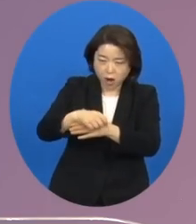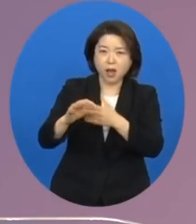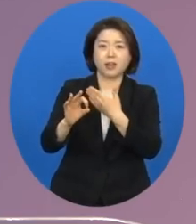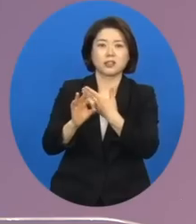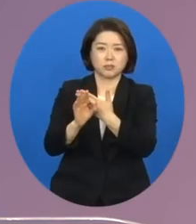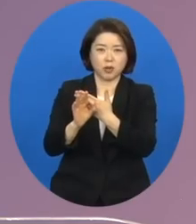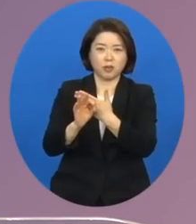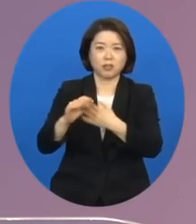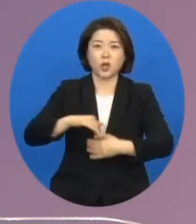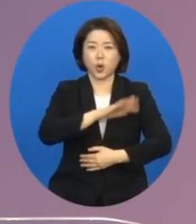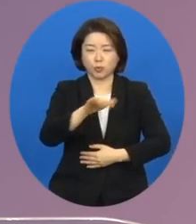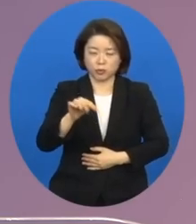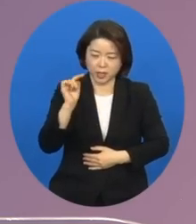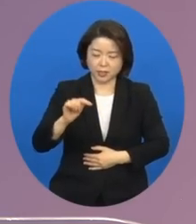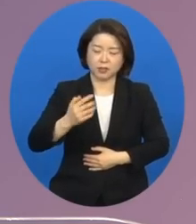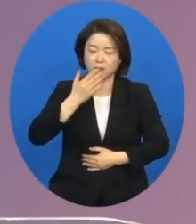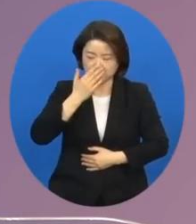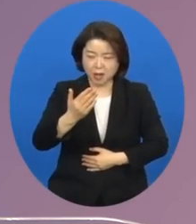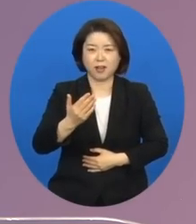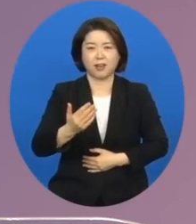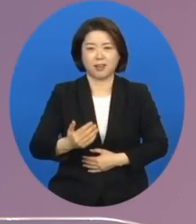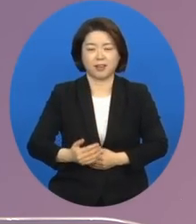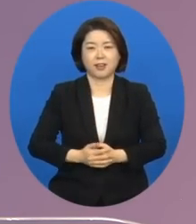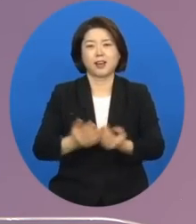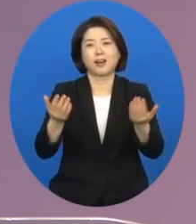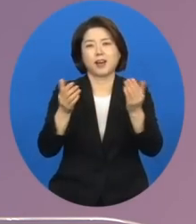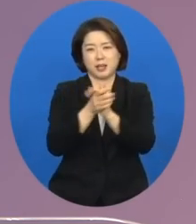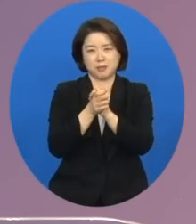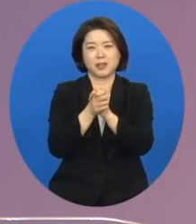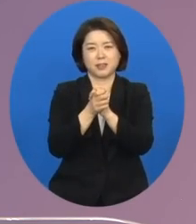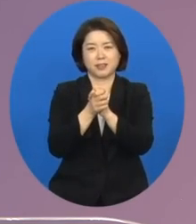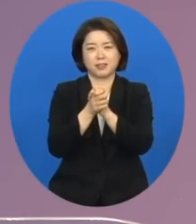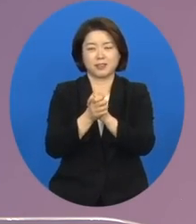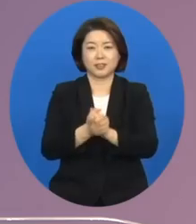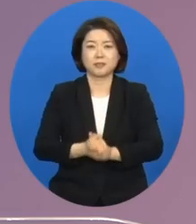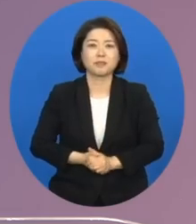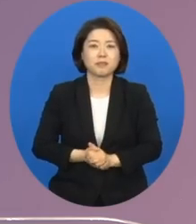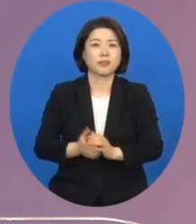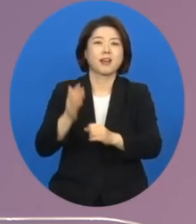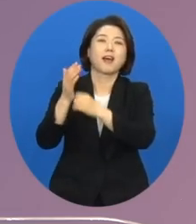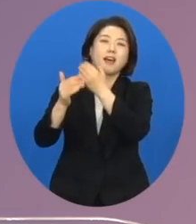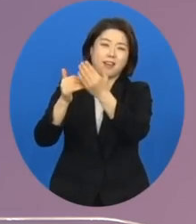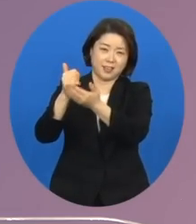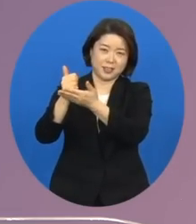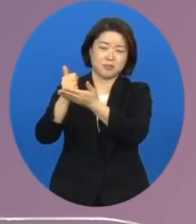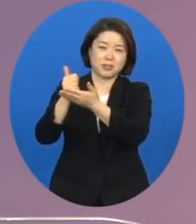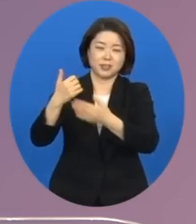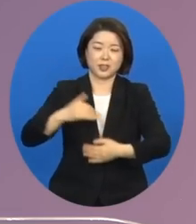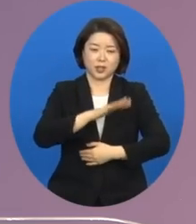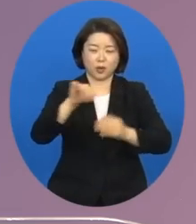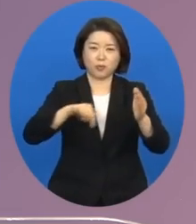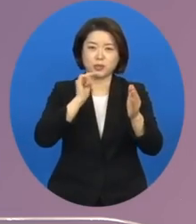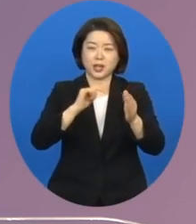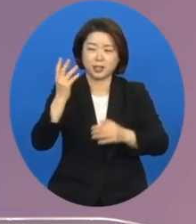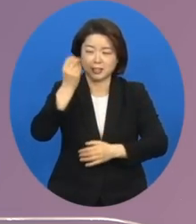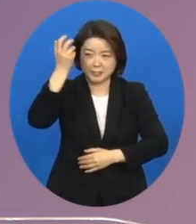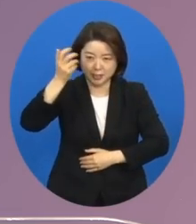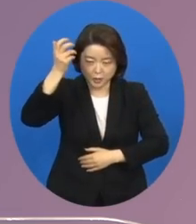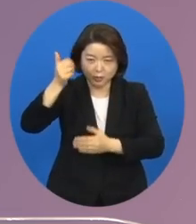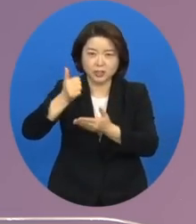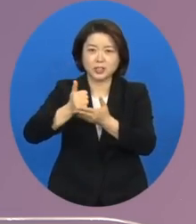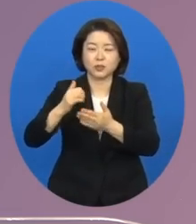우리가 이것을 하리라 아멘입니다 하나님께서는 우리 안에 성령님과